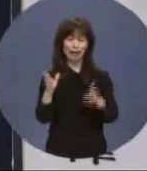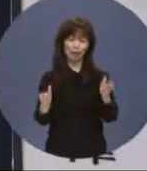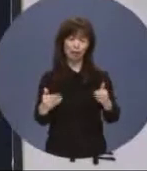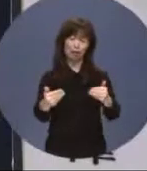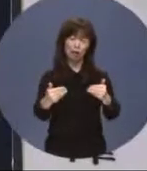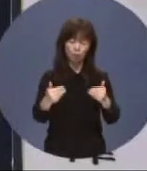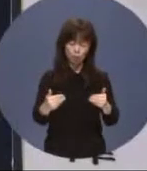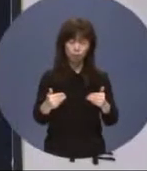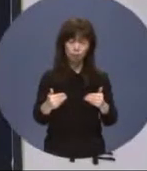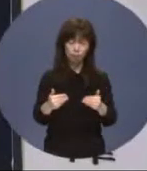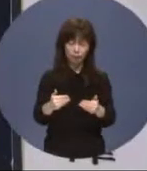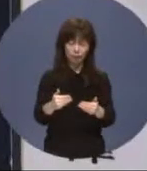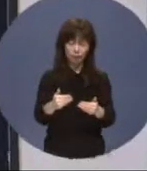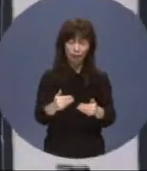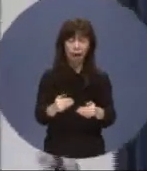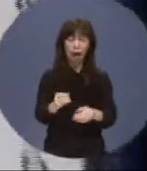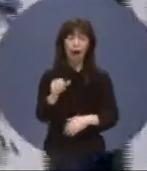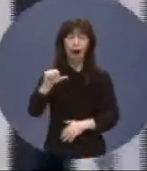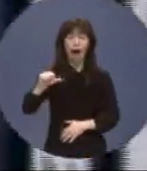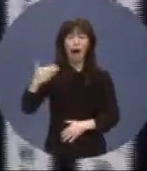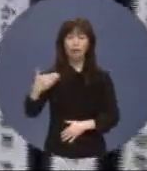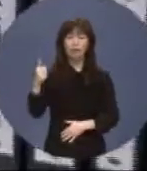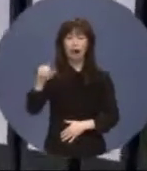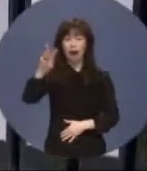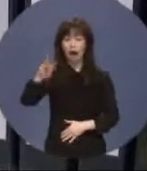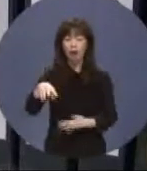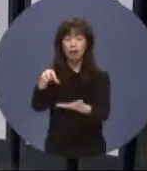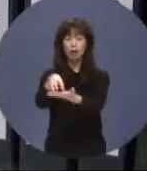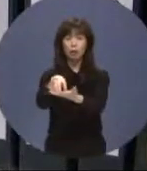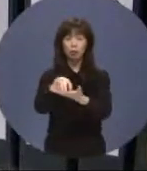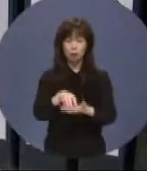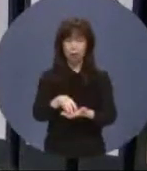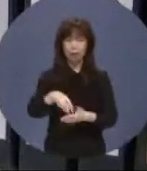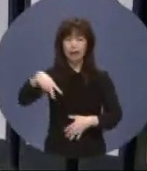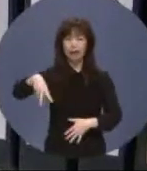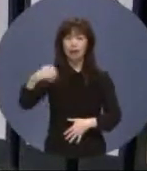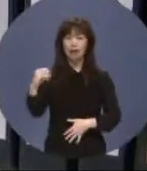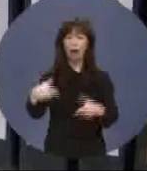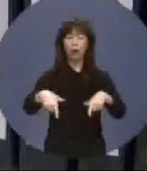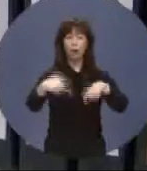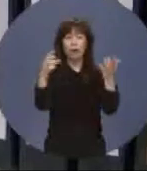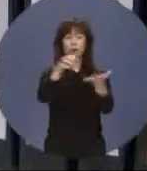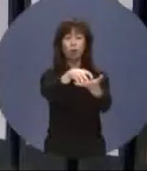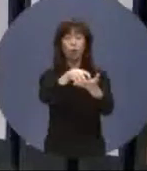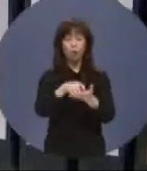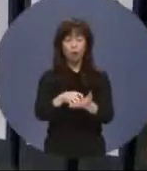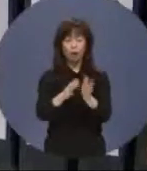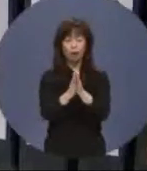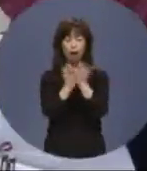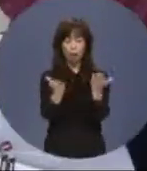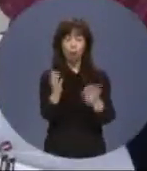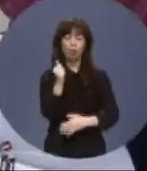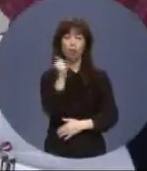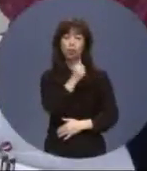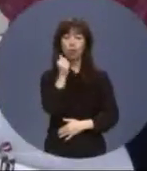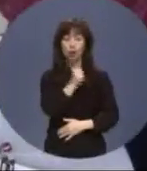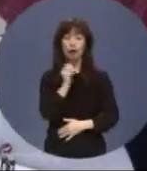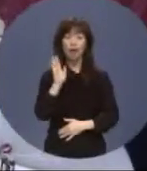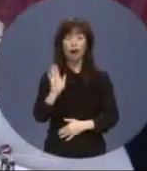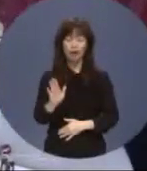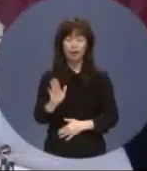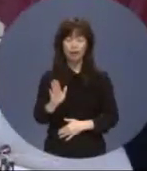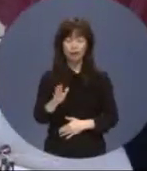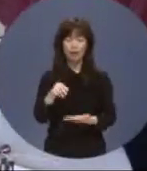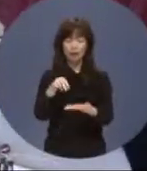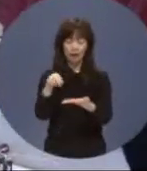示で書かれた芥川賞と直木賞作品を紹介するほか、展示の打ち方の